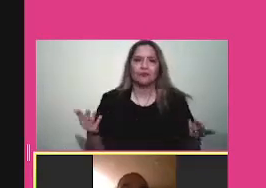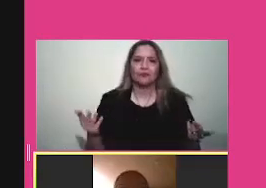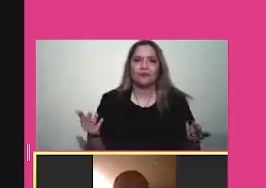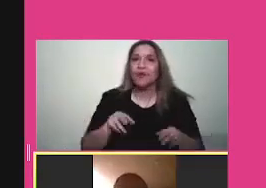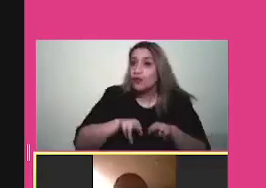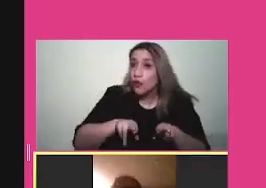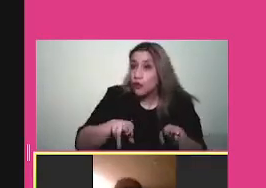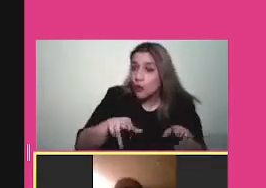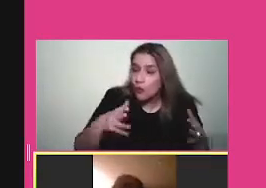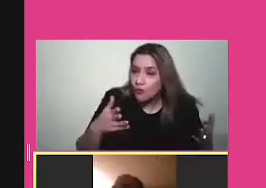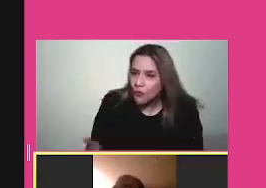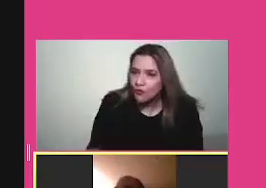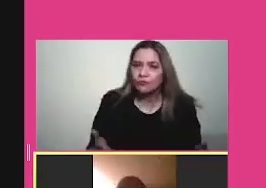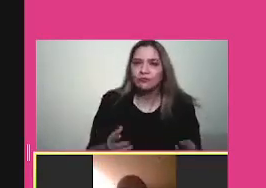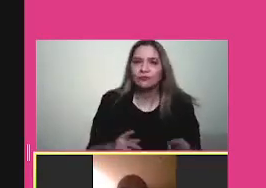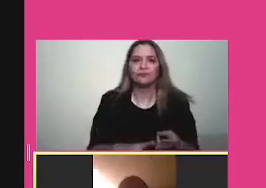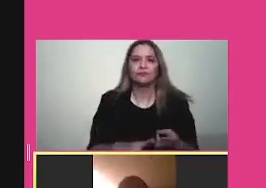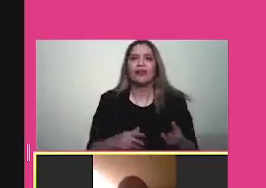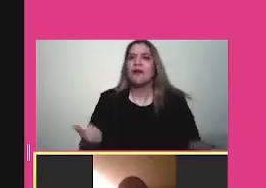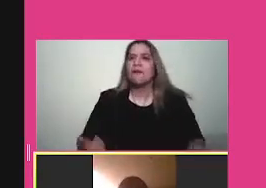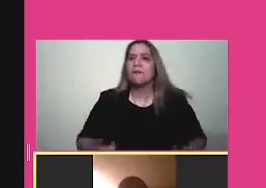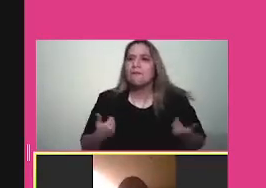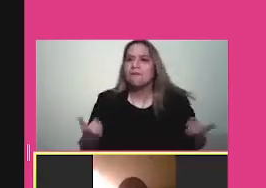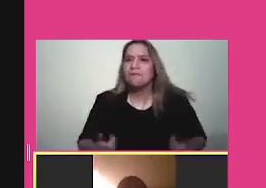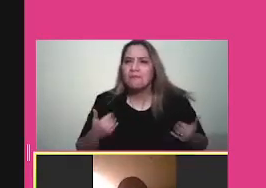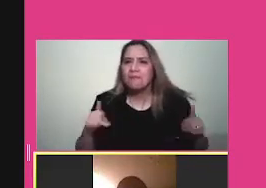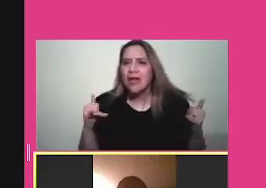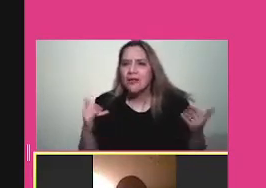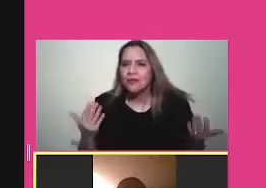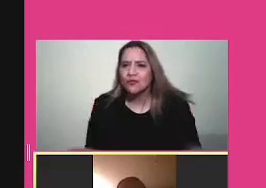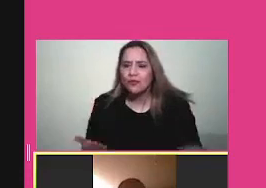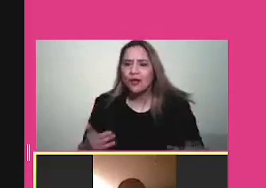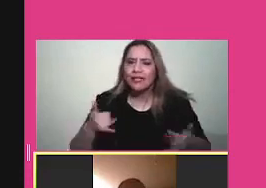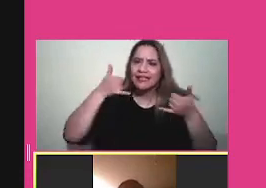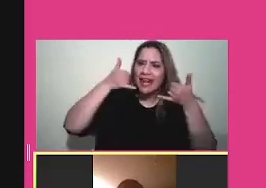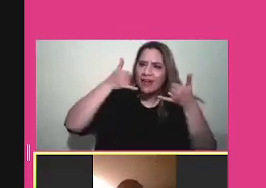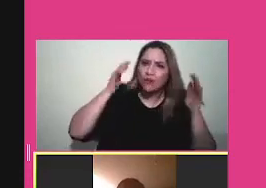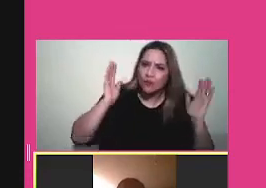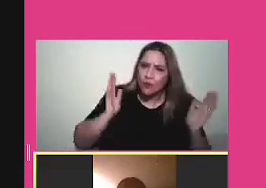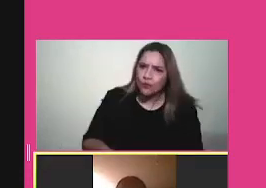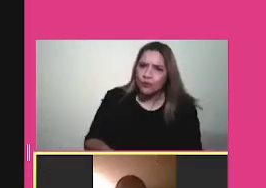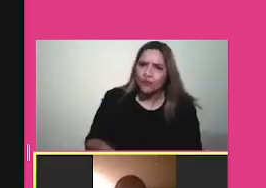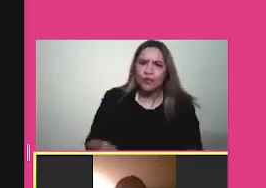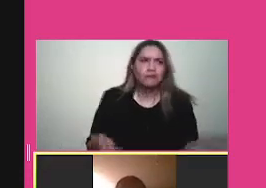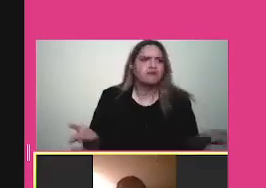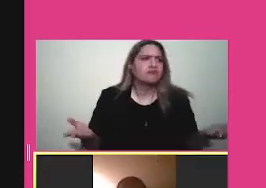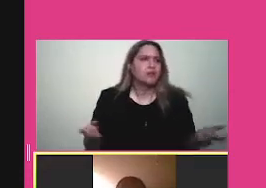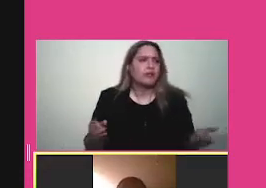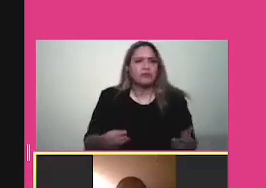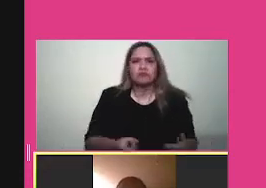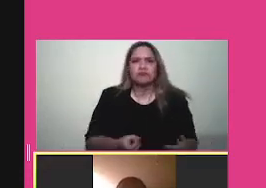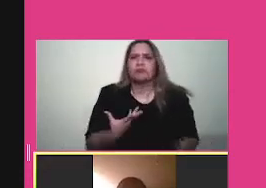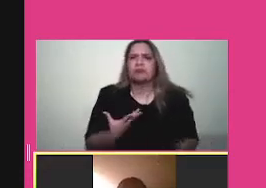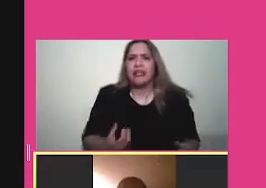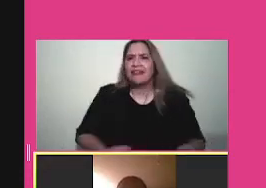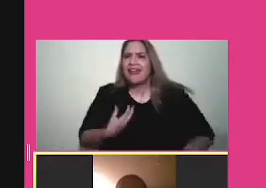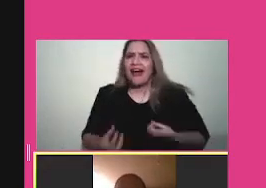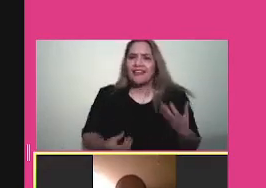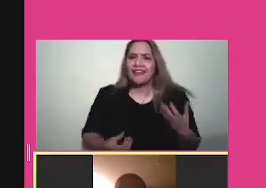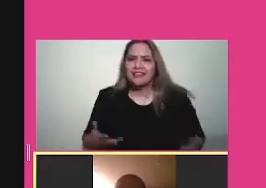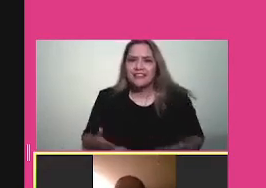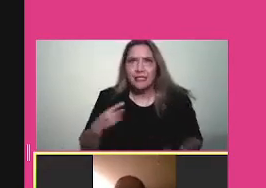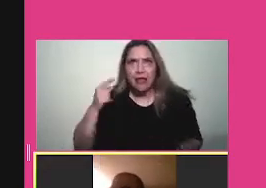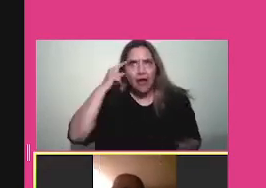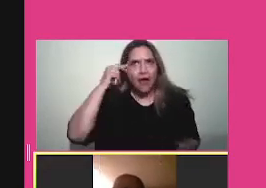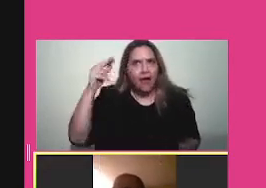στο δρόμο, μπορούμε να παίξουμε δια τηλεφώνου. Όλα είναι θέμα διάθεσης και